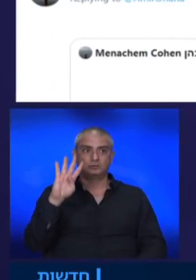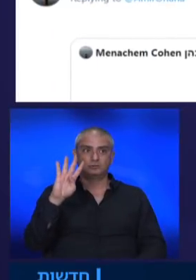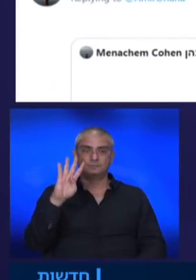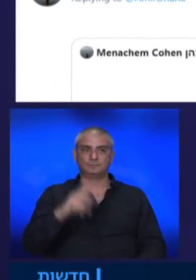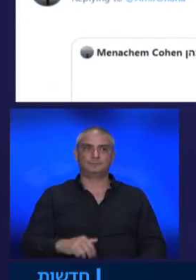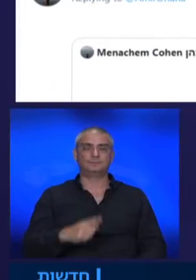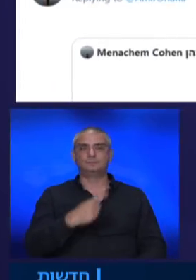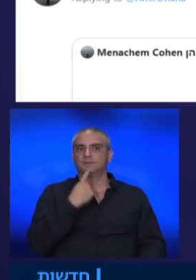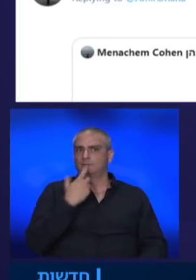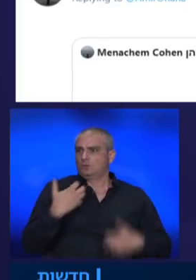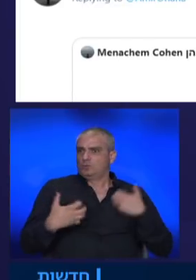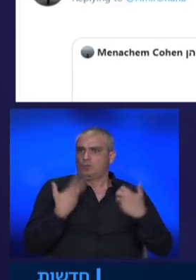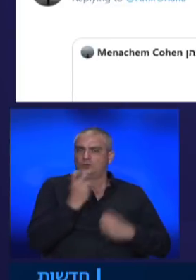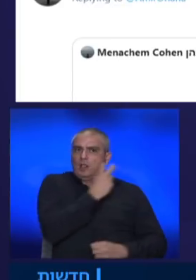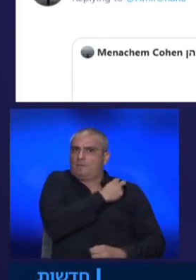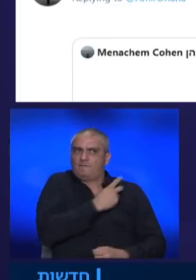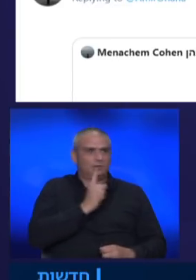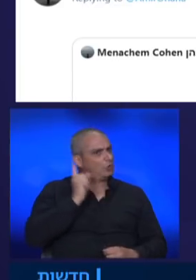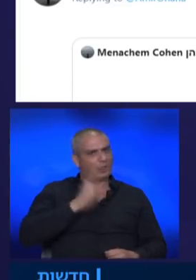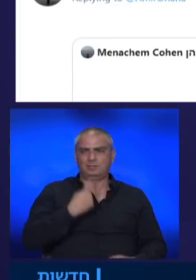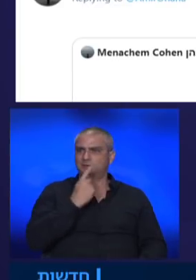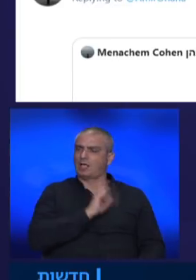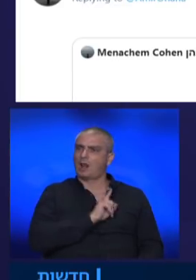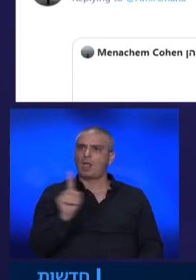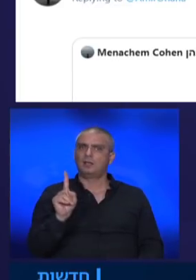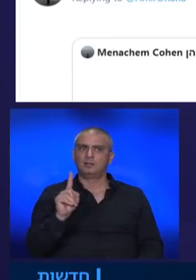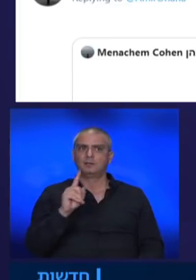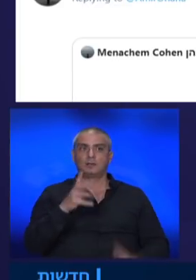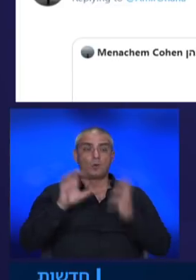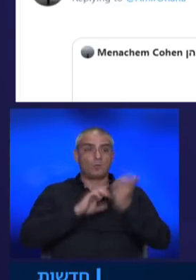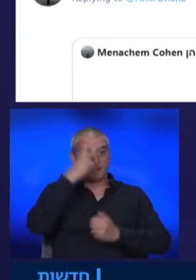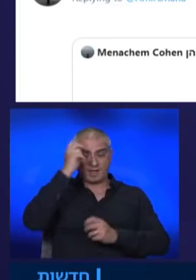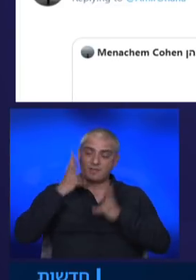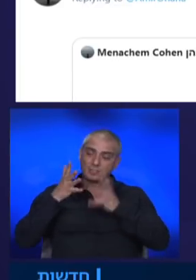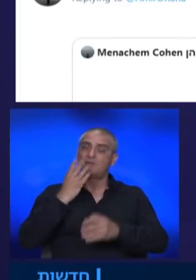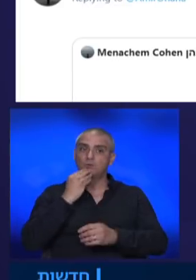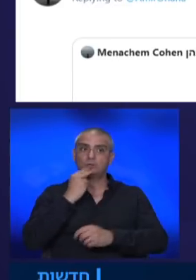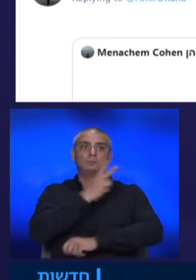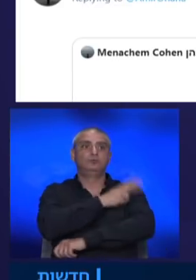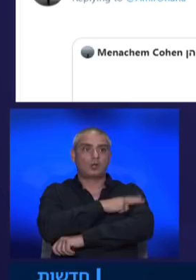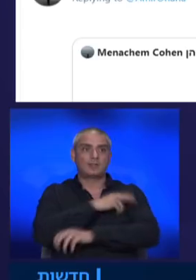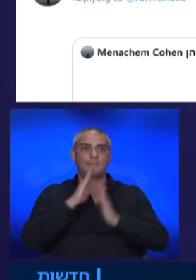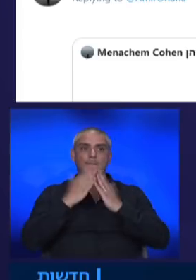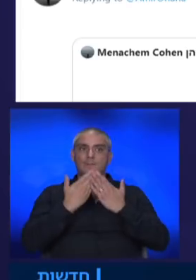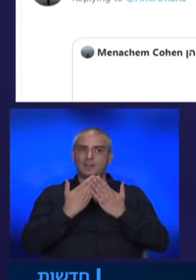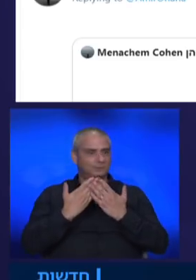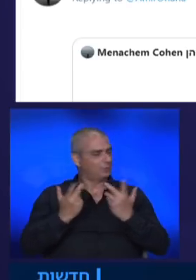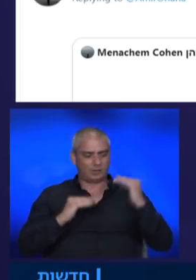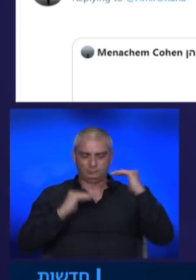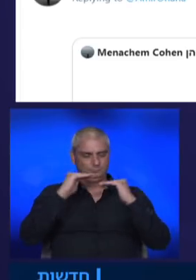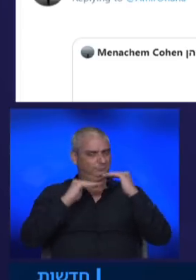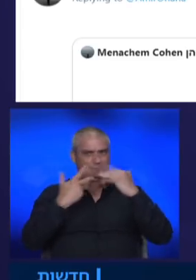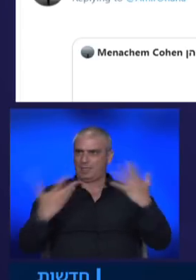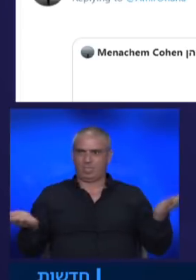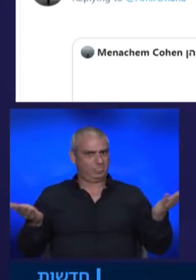מקוממת של המפכ"ל שלא הייתה צריכה להיאמר. פורעים ערבים תקפו יהודים, שוטרים, בתי כנסת. אין ולא הייתה סימטריה. כן,